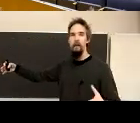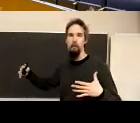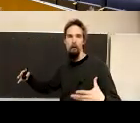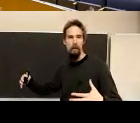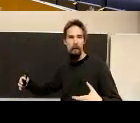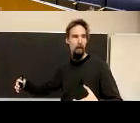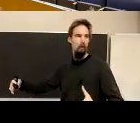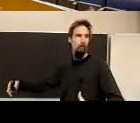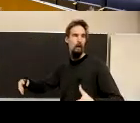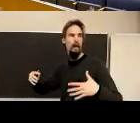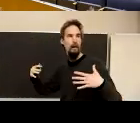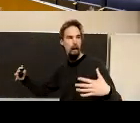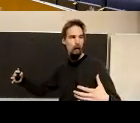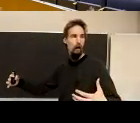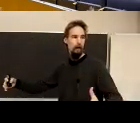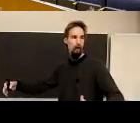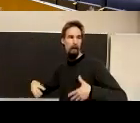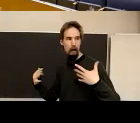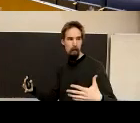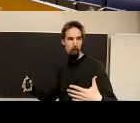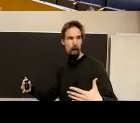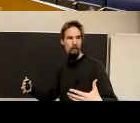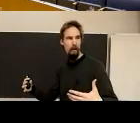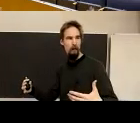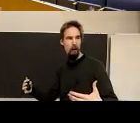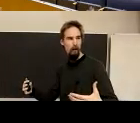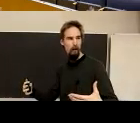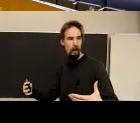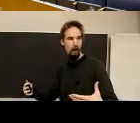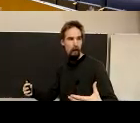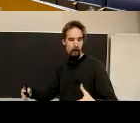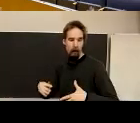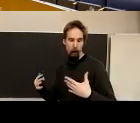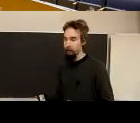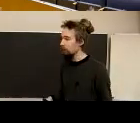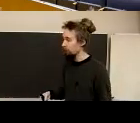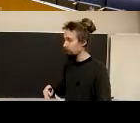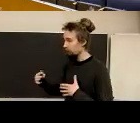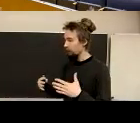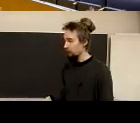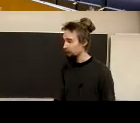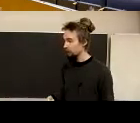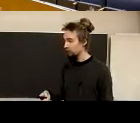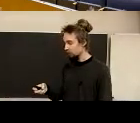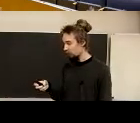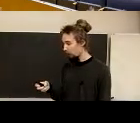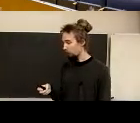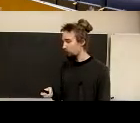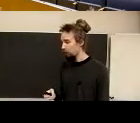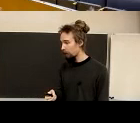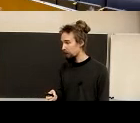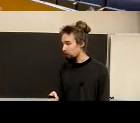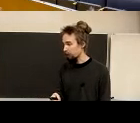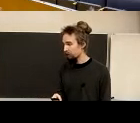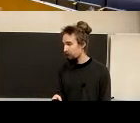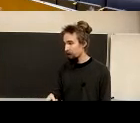konteksti, mutta toisaalta ehkä myös jonkunlainen relationaalinen, vaikka ihmissuhteisiin liittyvä konteksti. Ja voidaan eriasteisesti olla auki